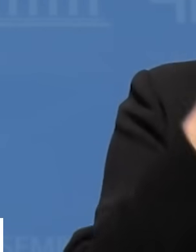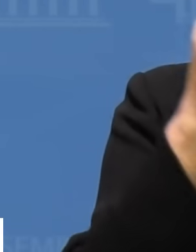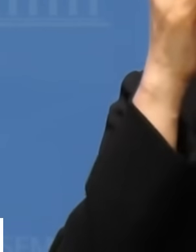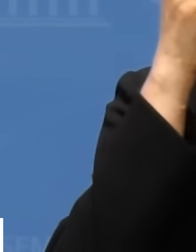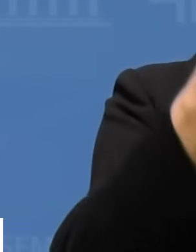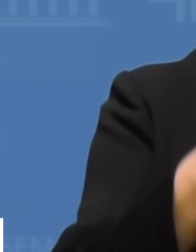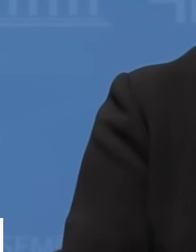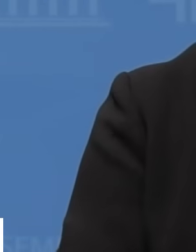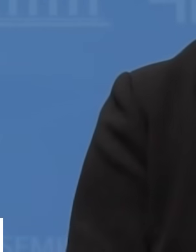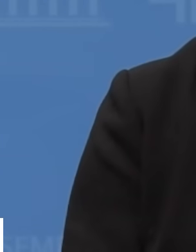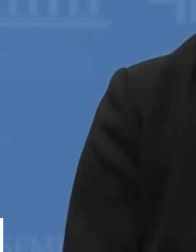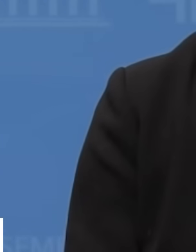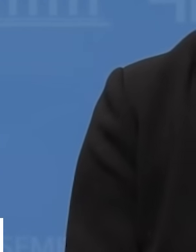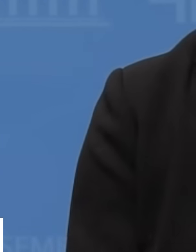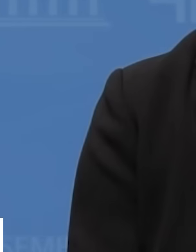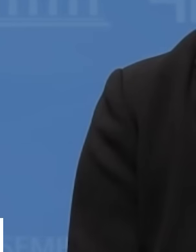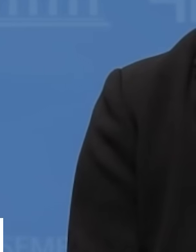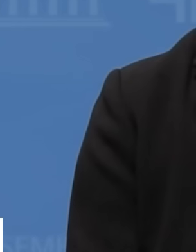노력을 다하겠습니다.